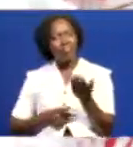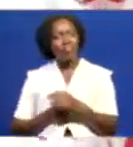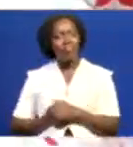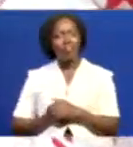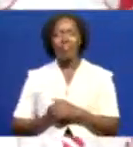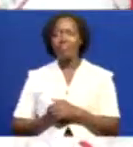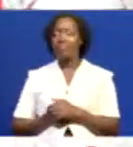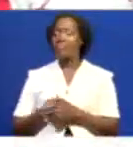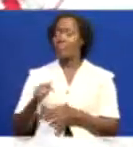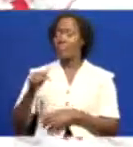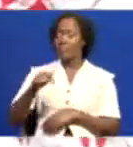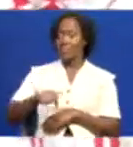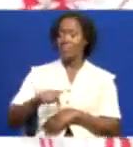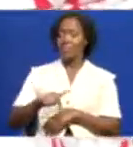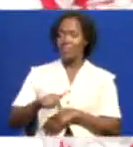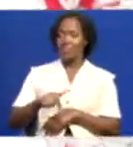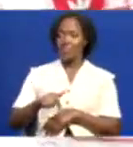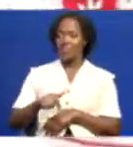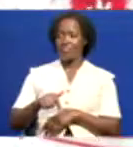Siku ya leo